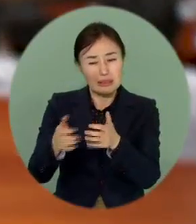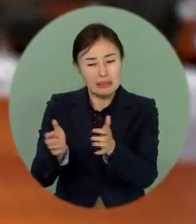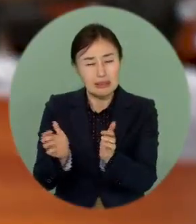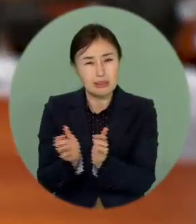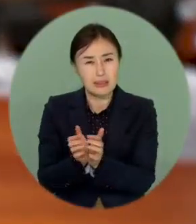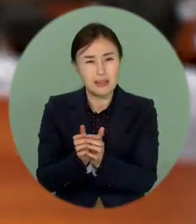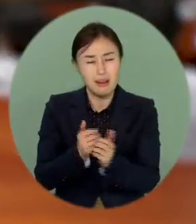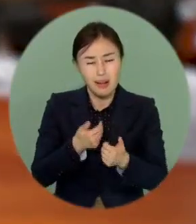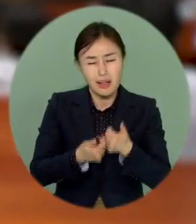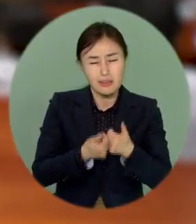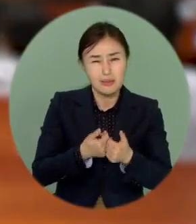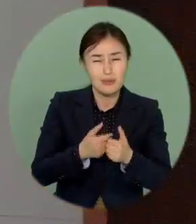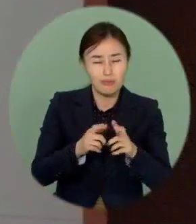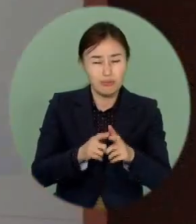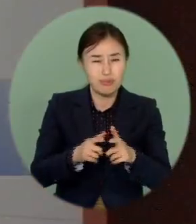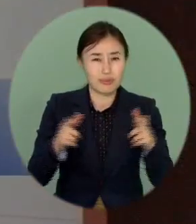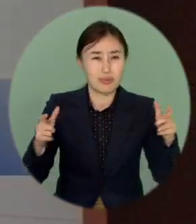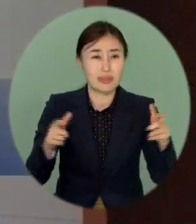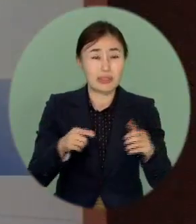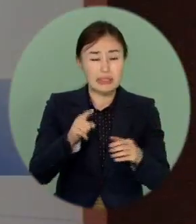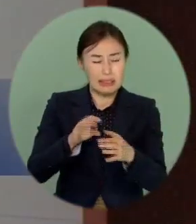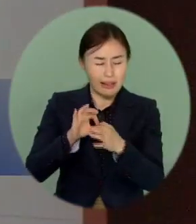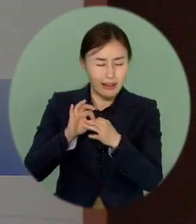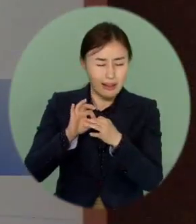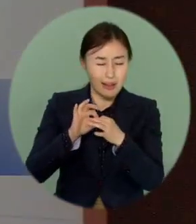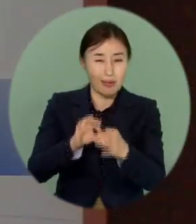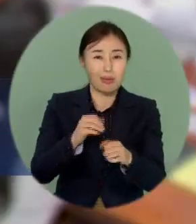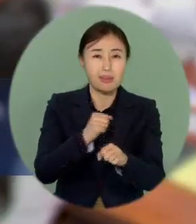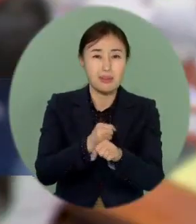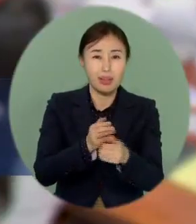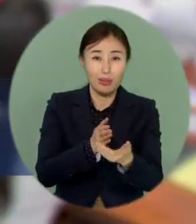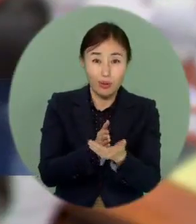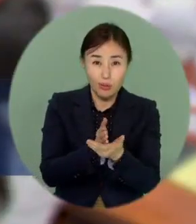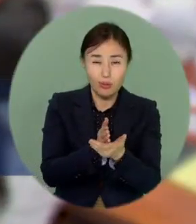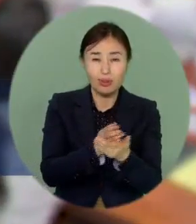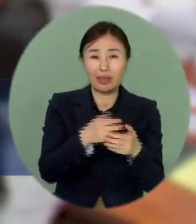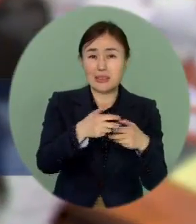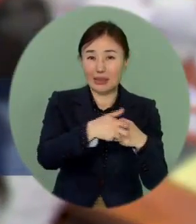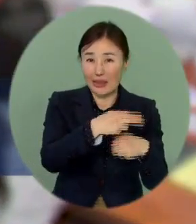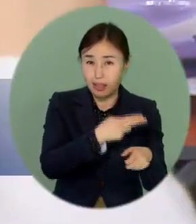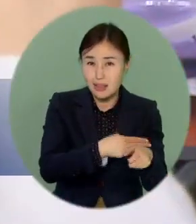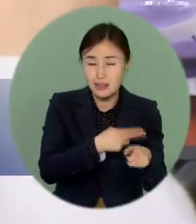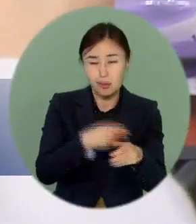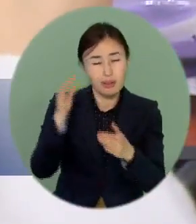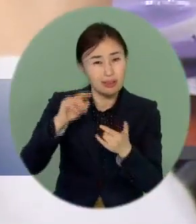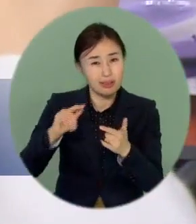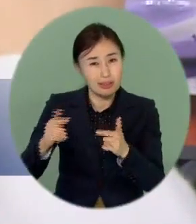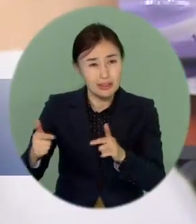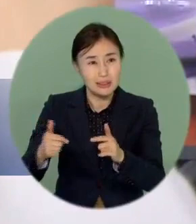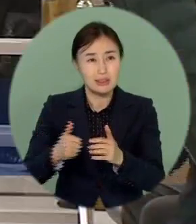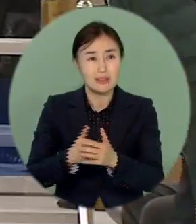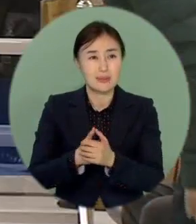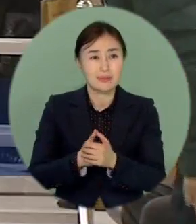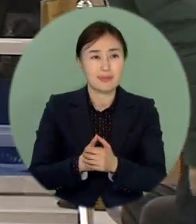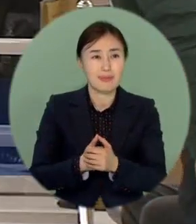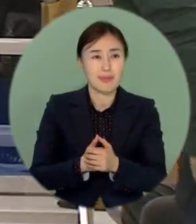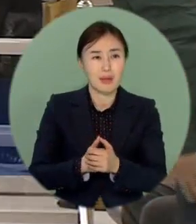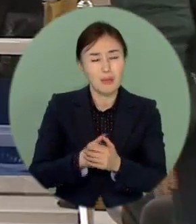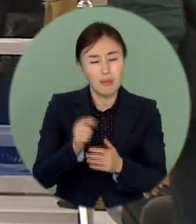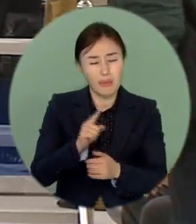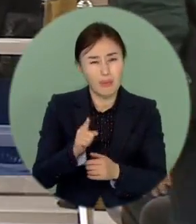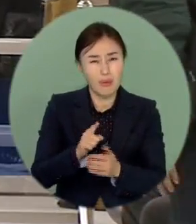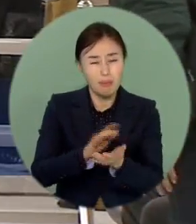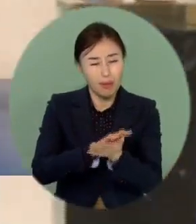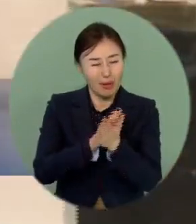수도 있다는 입장입니다. 이 사태가 길어져가지고 이제 전공이랄지 학생들이 거취에 이제 변수가